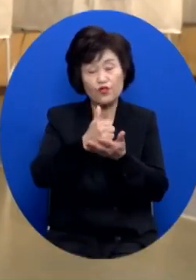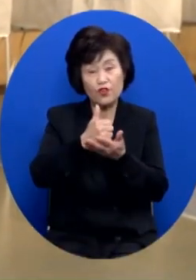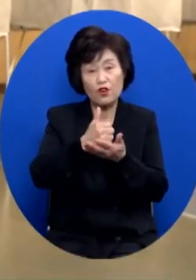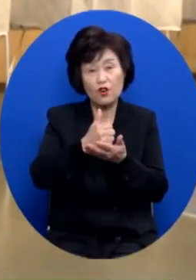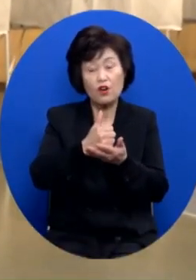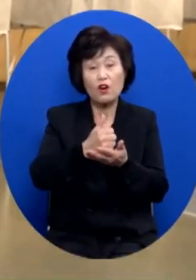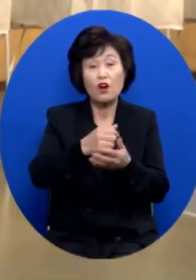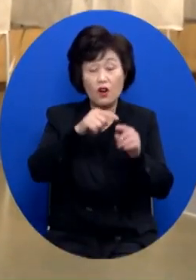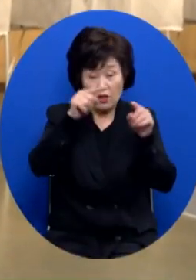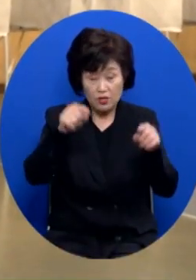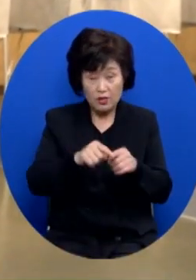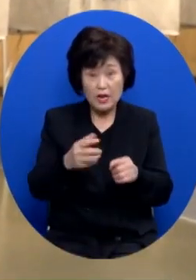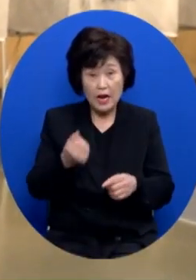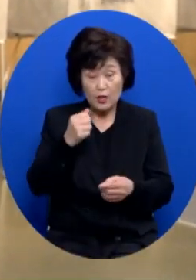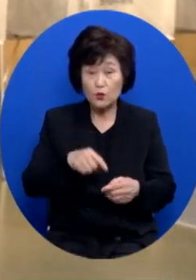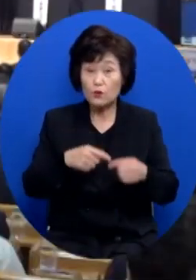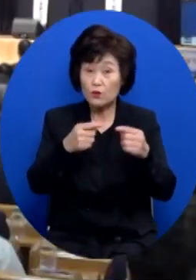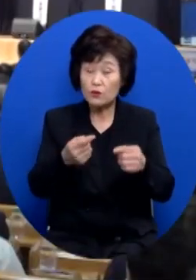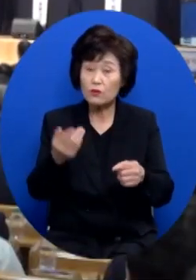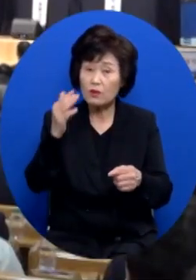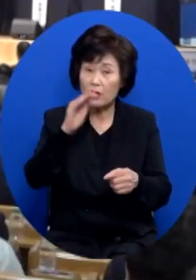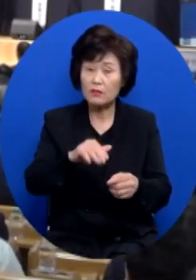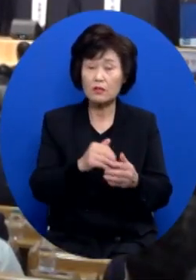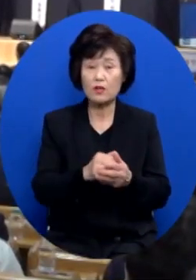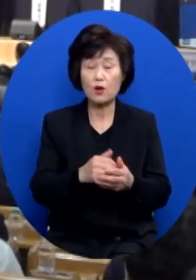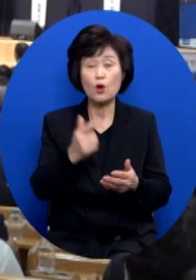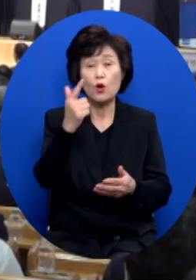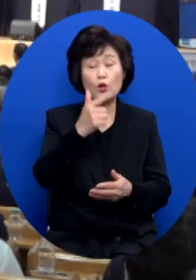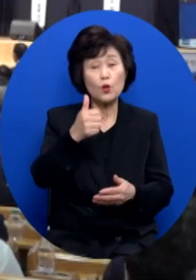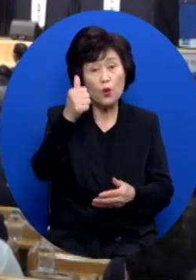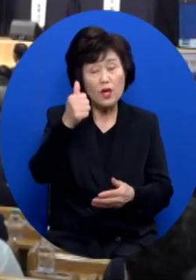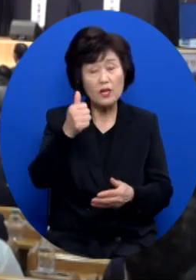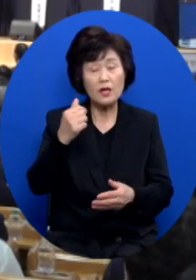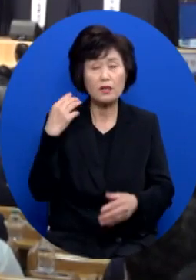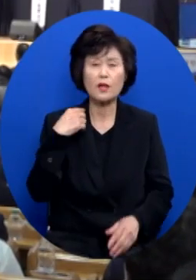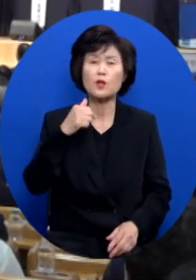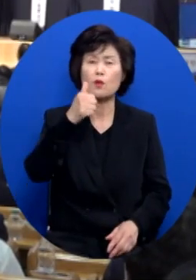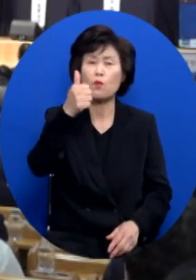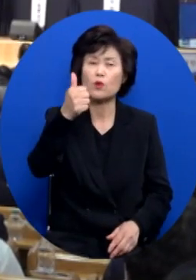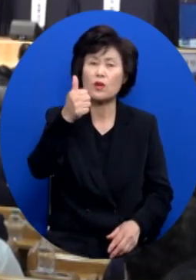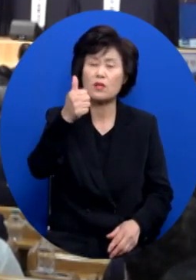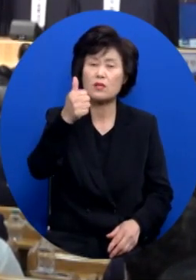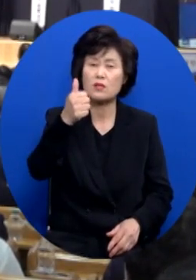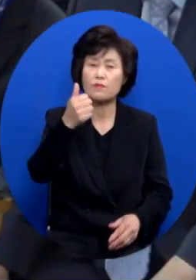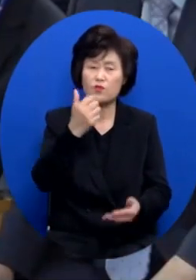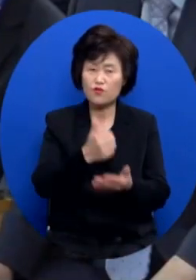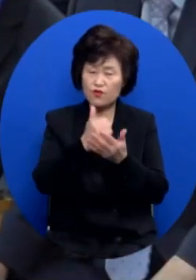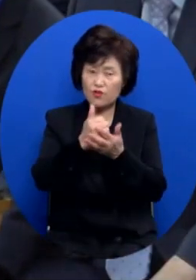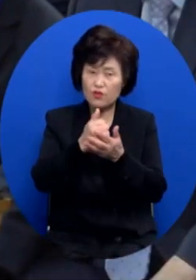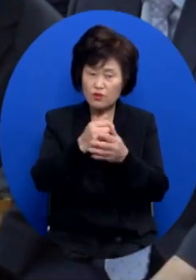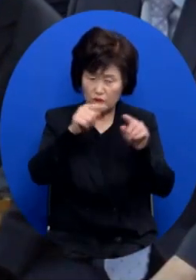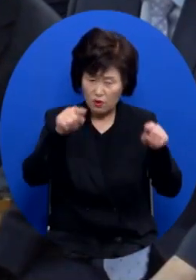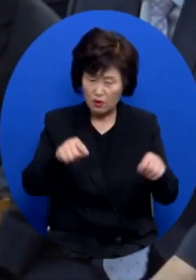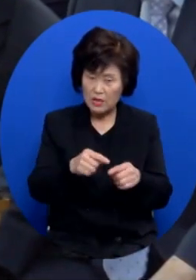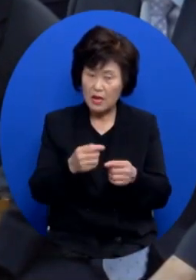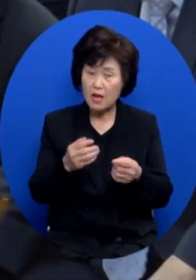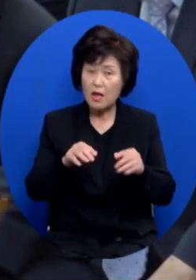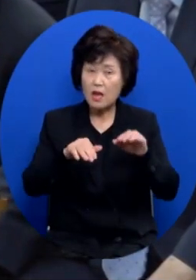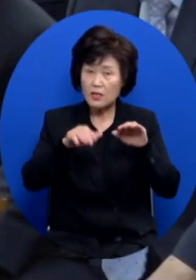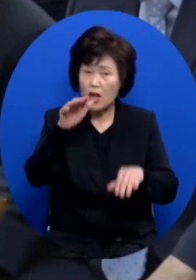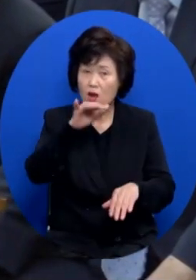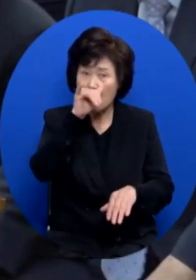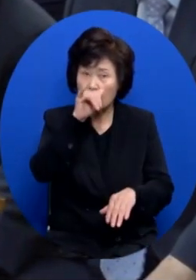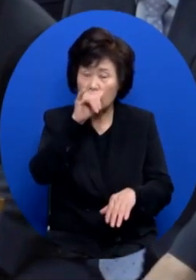다니다가 노예장 추천서와 단임 목사 추천서 사이에이 엄청난 간극이 있다는 걸 알고 좌절하고 있다고